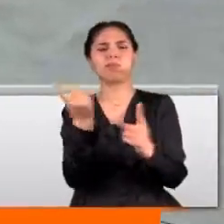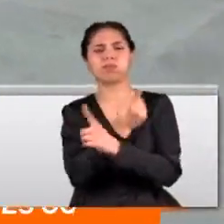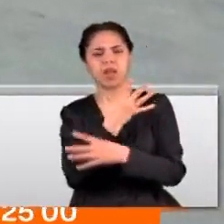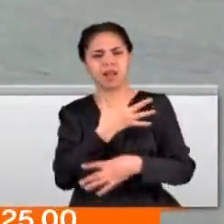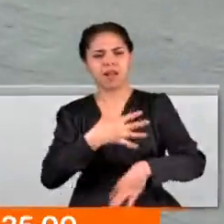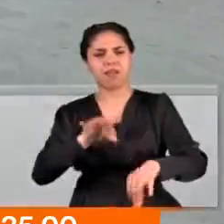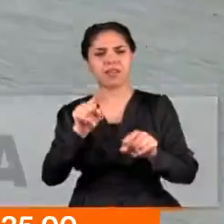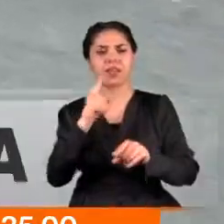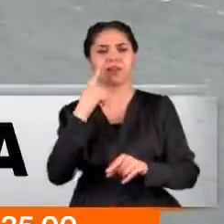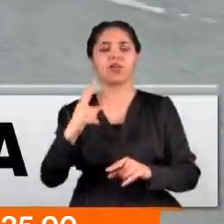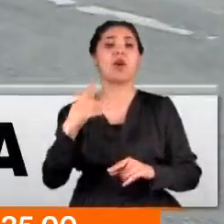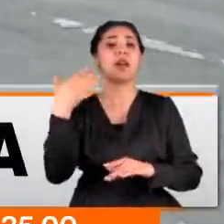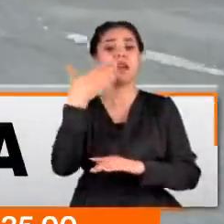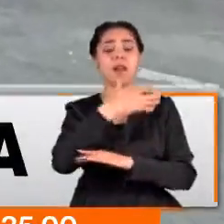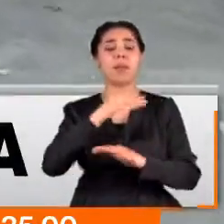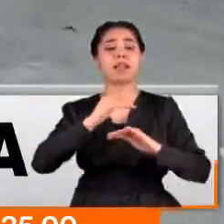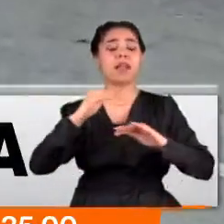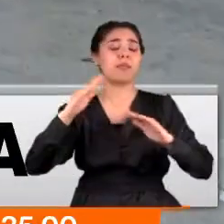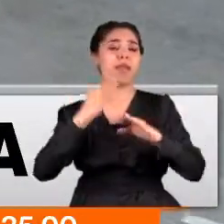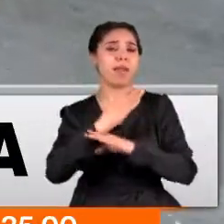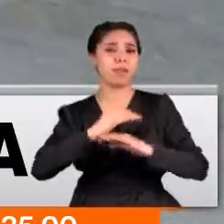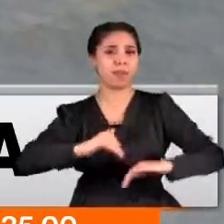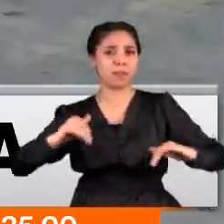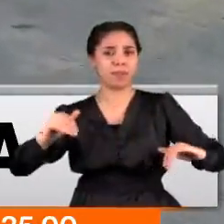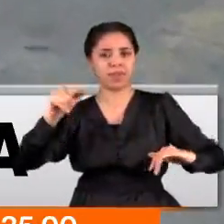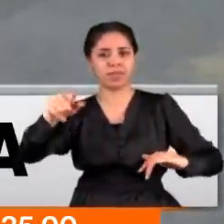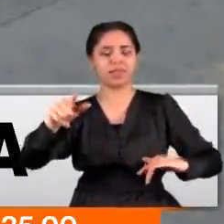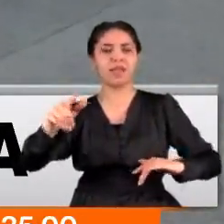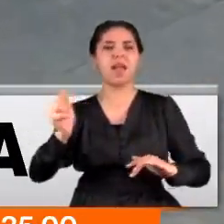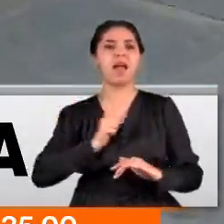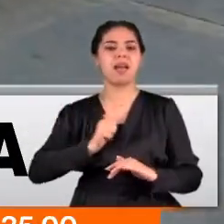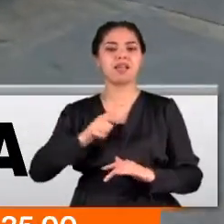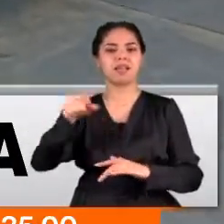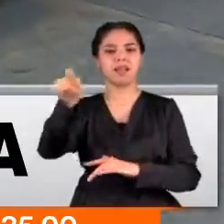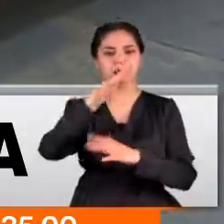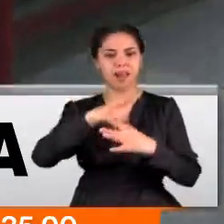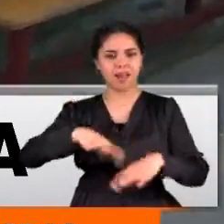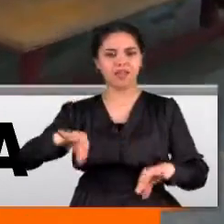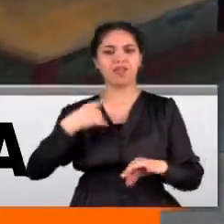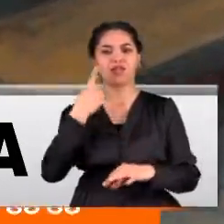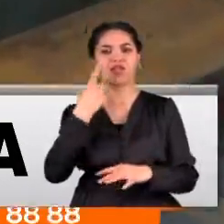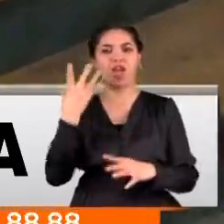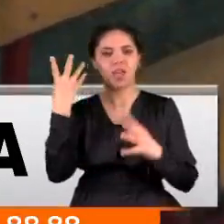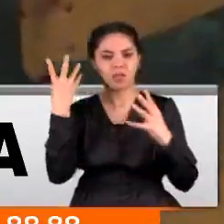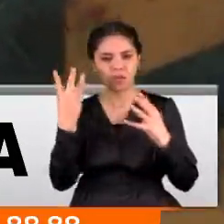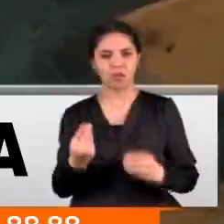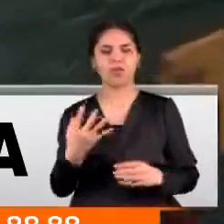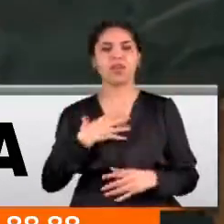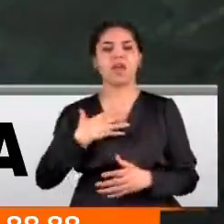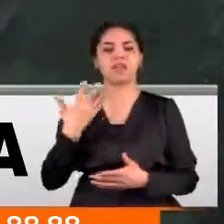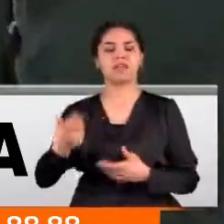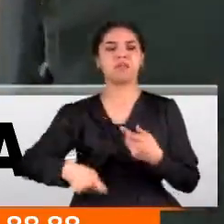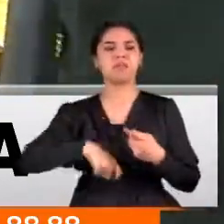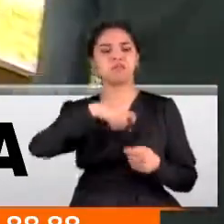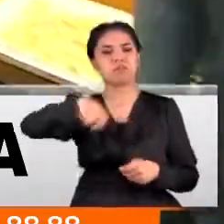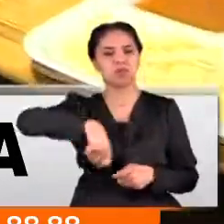maden suyu var Ramazan pidesi de yine buradaki Sahra fırında askerler tarafından bizzat bugün şahit olduk kendi elleriyle yaptılar kendi